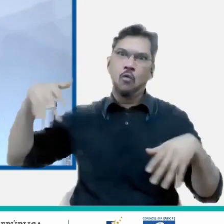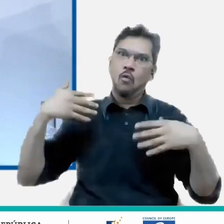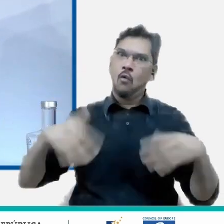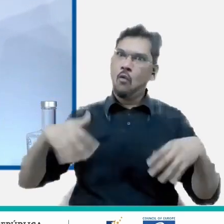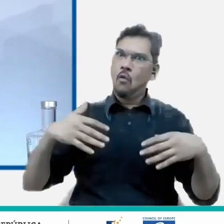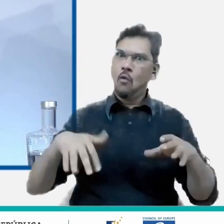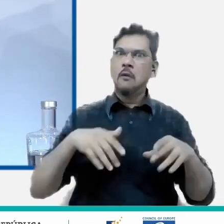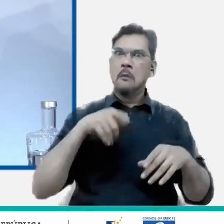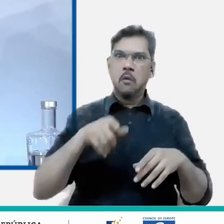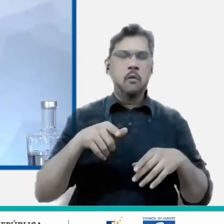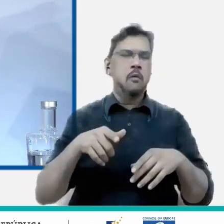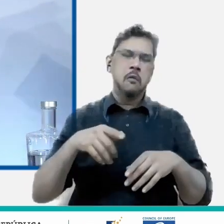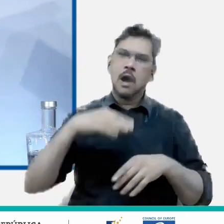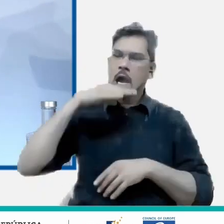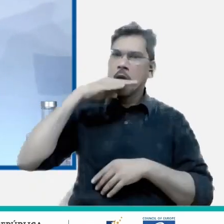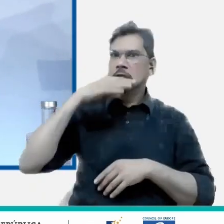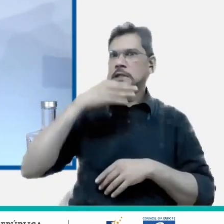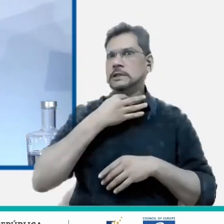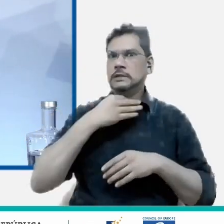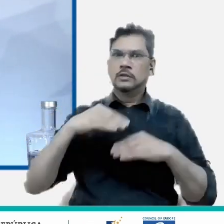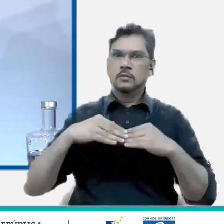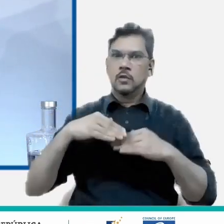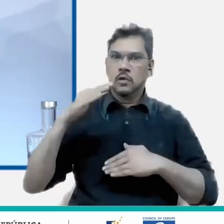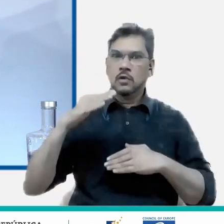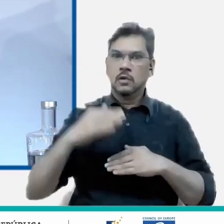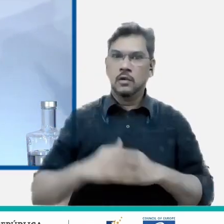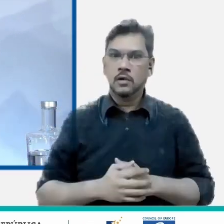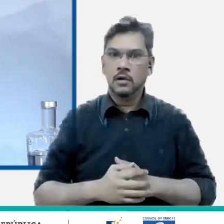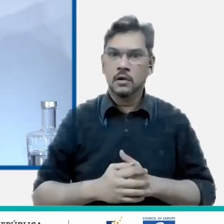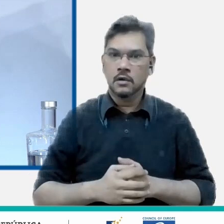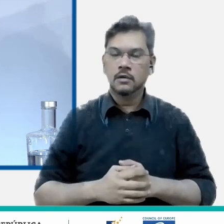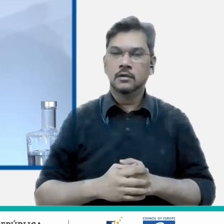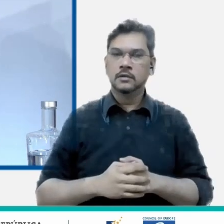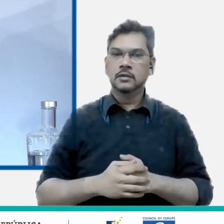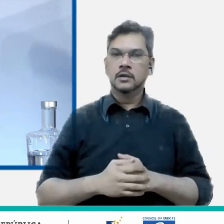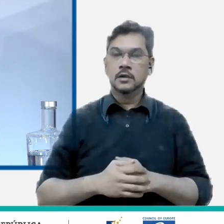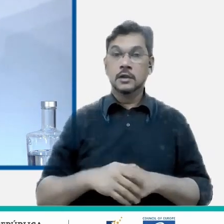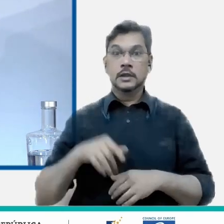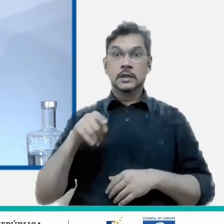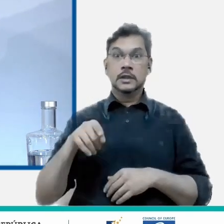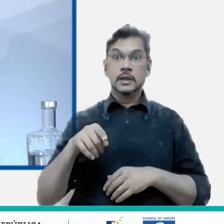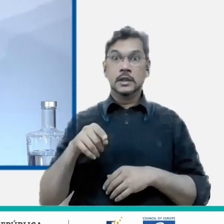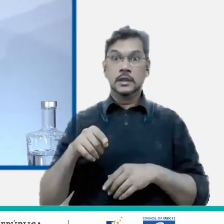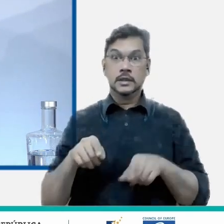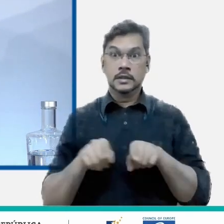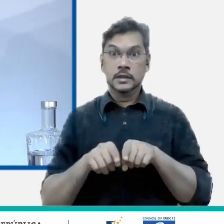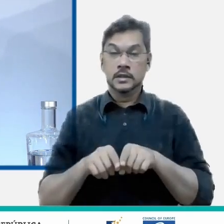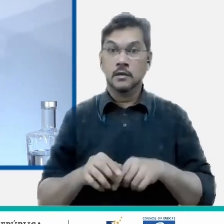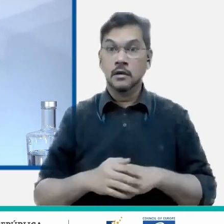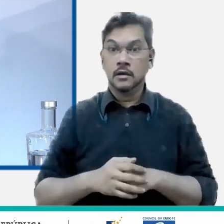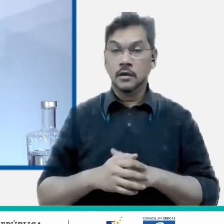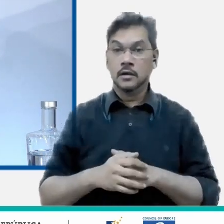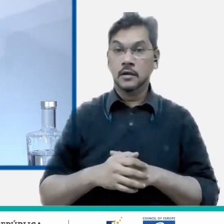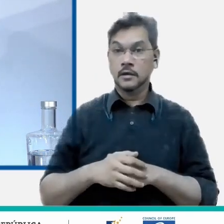на сотрудничество, потому что без передовых практик и обмена опыта невозможно двигаться вперед. Мы в поиске инструментов,